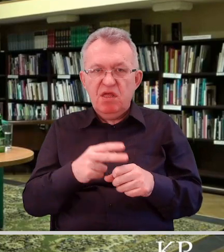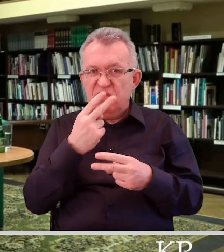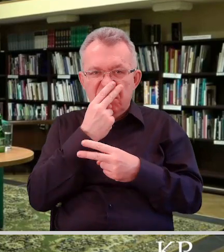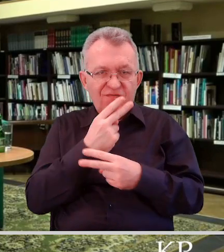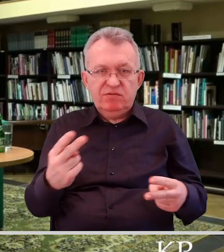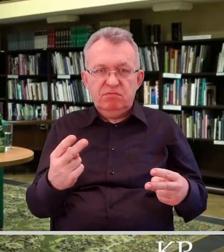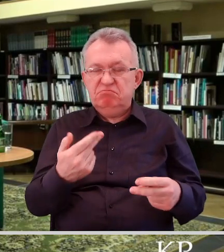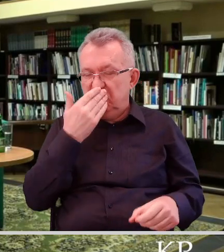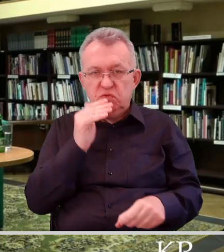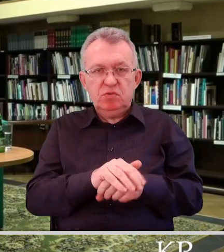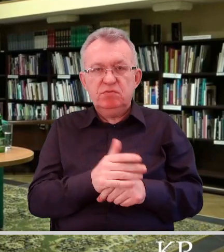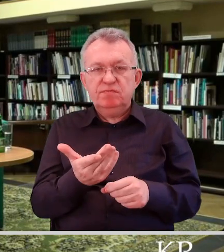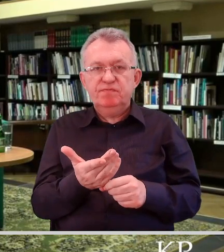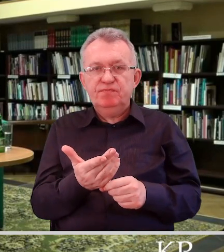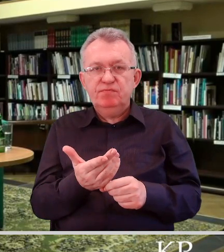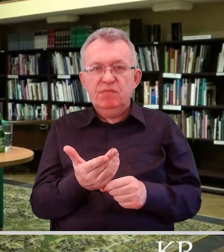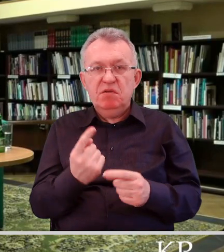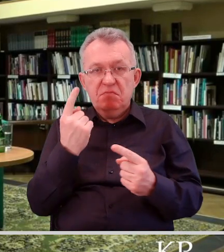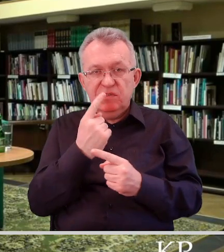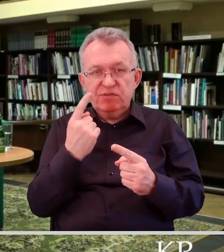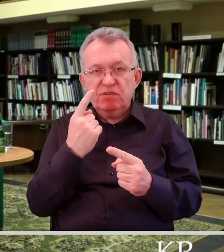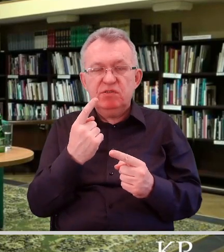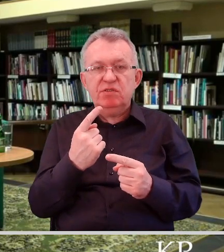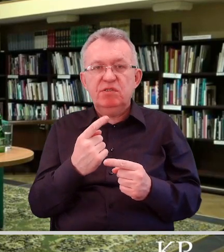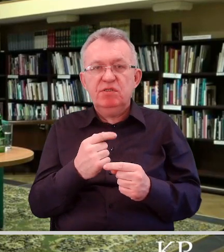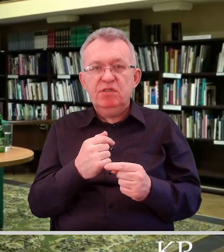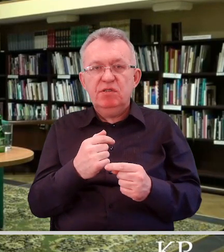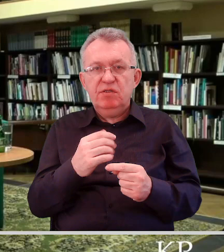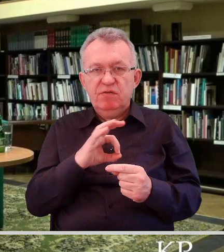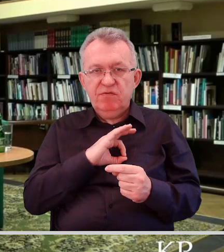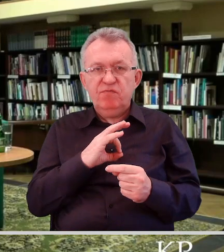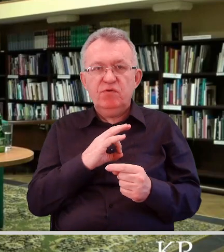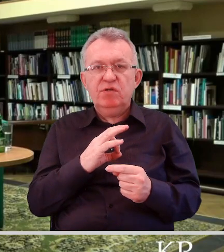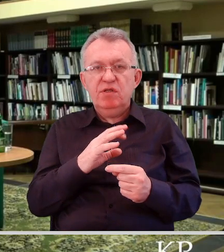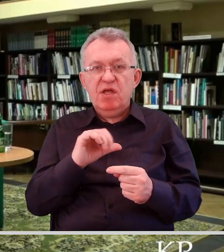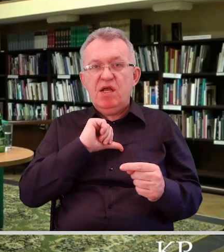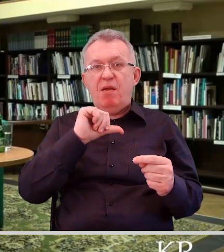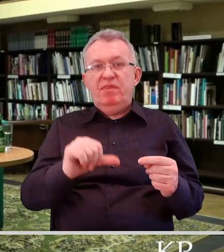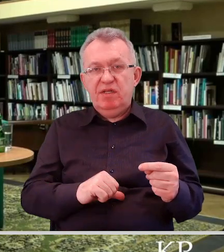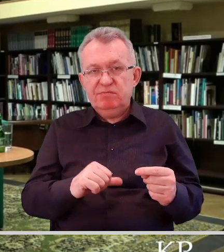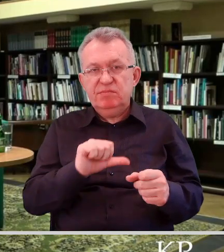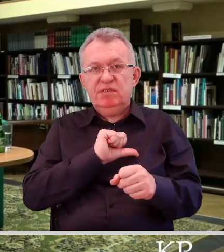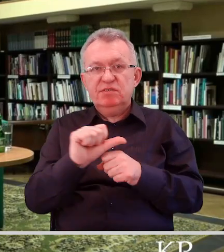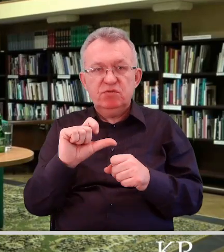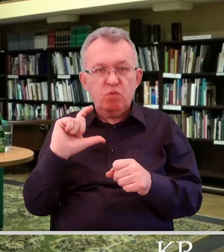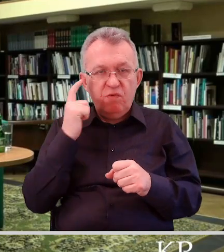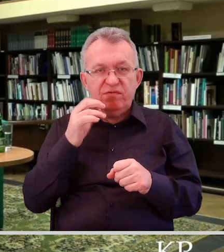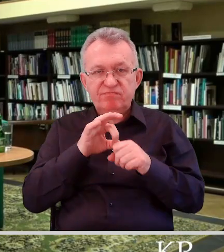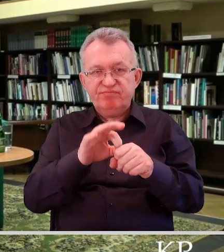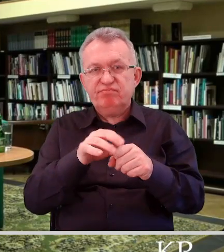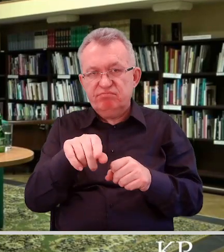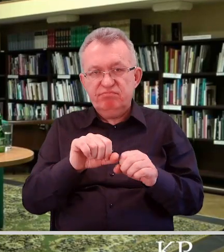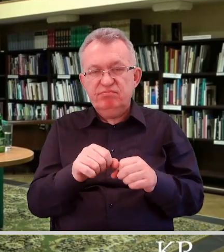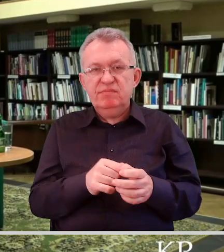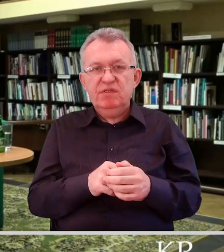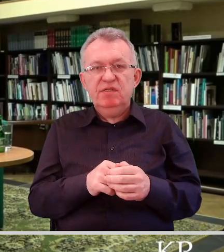niewidzialność. Czyli wydaje mi się, że na tyle jakby definiujemy ten na przykład kapitalizm, bo on jest głównym sprawcą tego wszystkiego. Ja